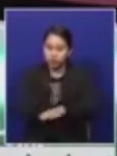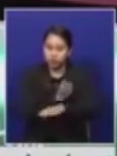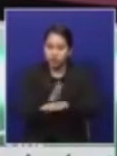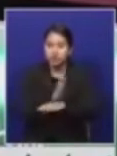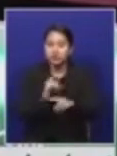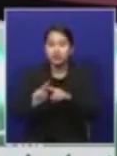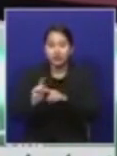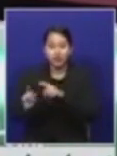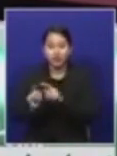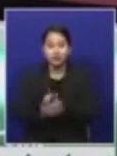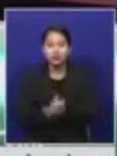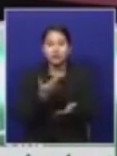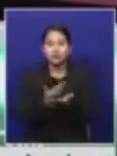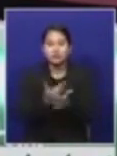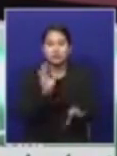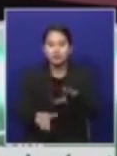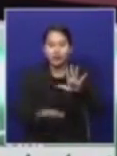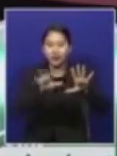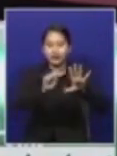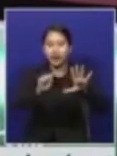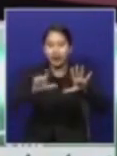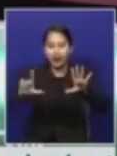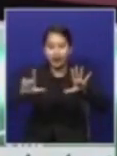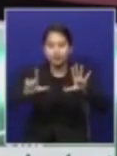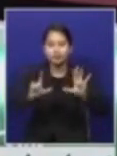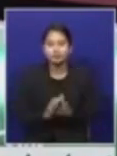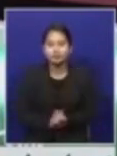มาช่วยเหลือเยียวยาประชาชนเกษตรกรผู้ประกอบการเงินประมาณ500ล้านบาท